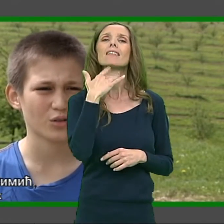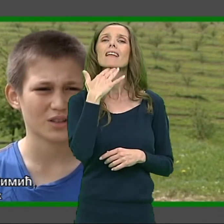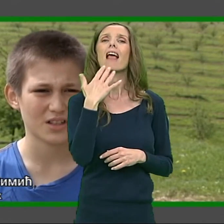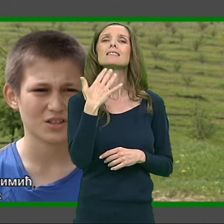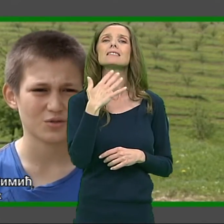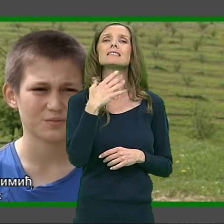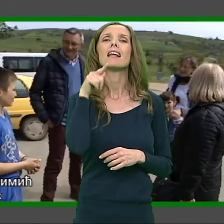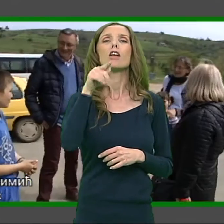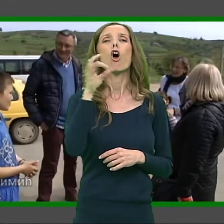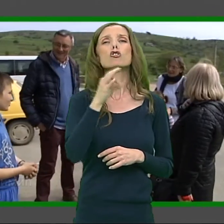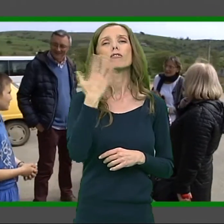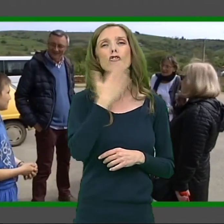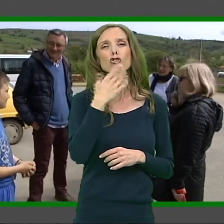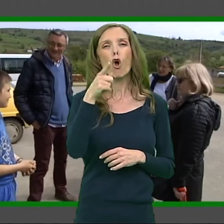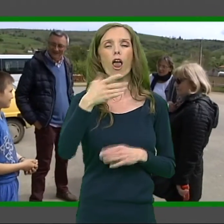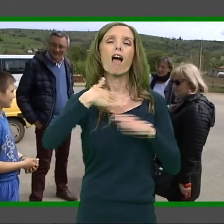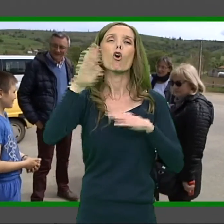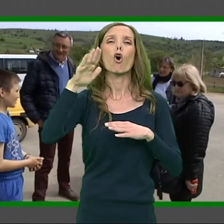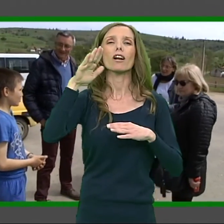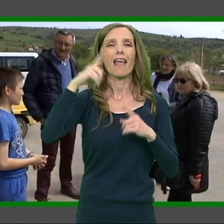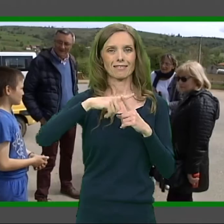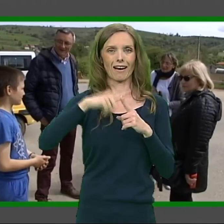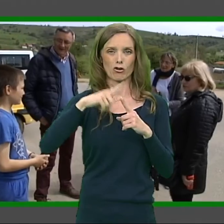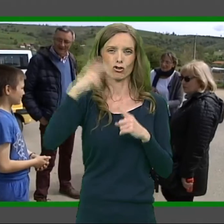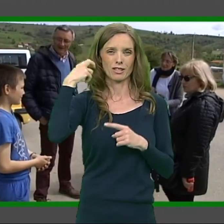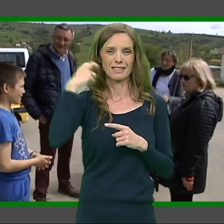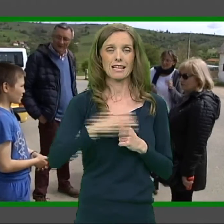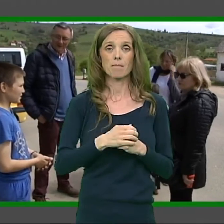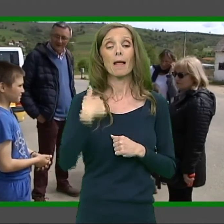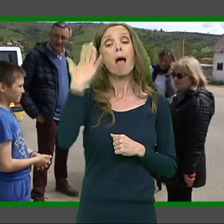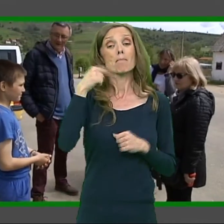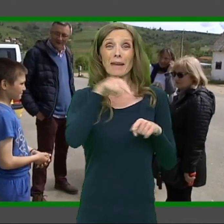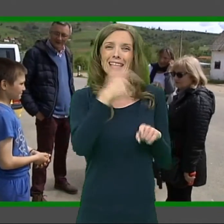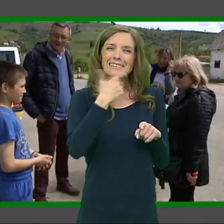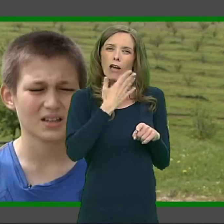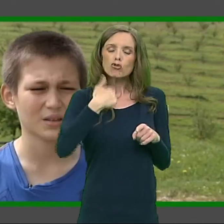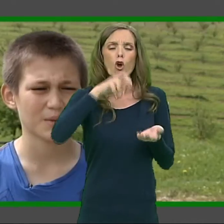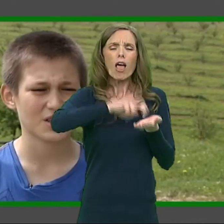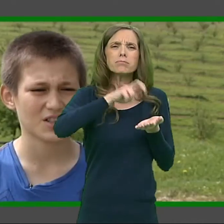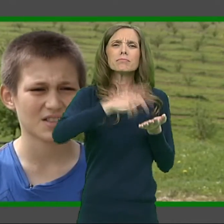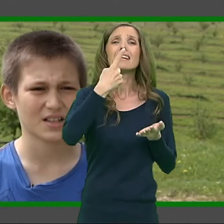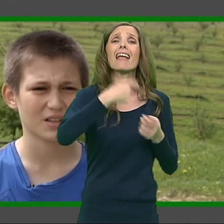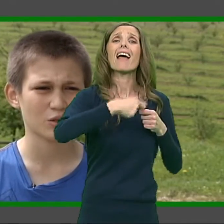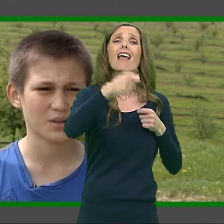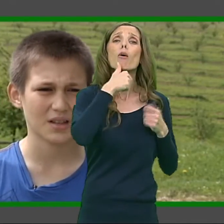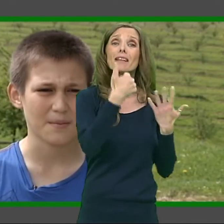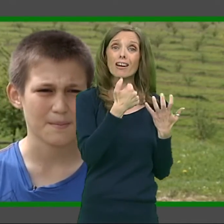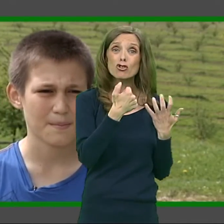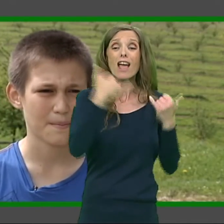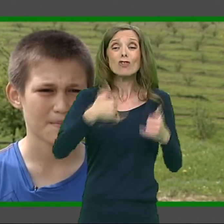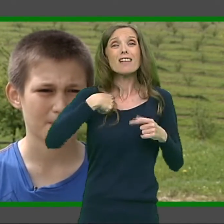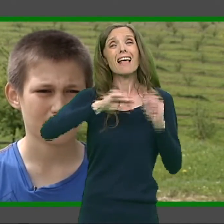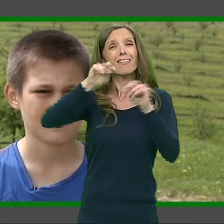u Gornju Trešnicu. Do ove škole sam pešačio 1,6 km, a sad pešačim 7 km.